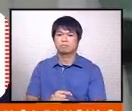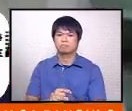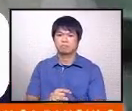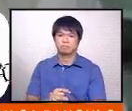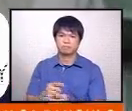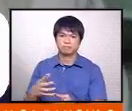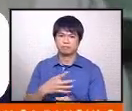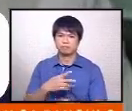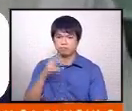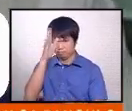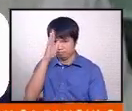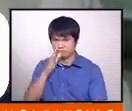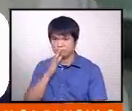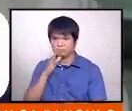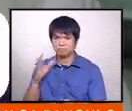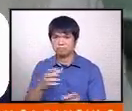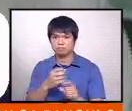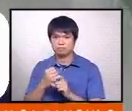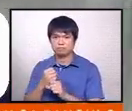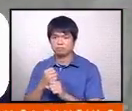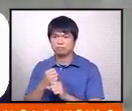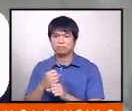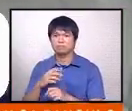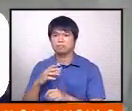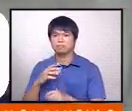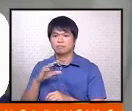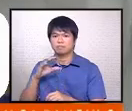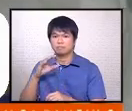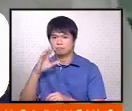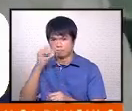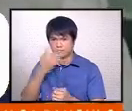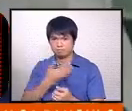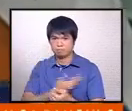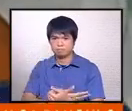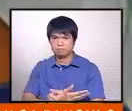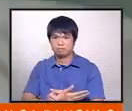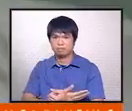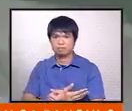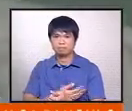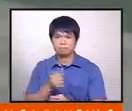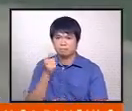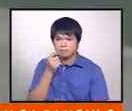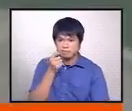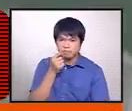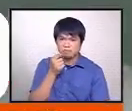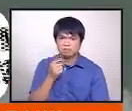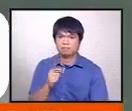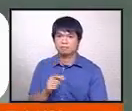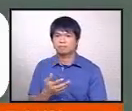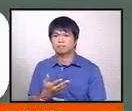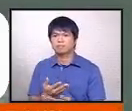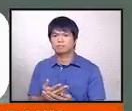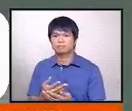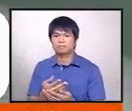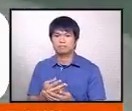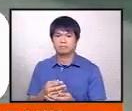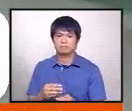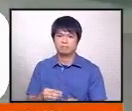kanyang anak, but it so happened na yung kanyang anak ay admitted using volatile substance. Then we will refer them